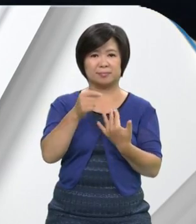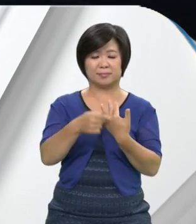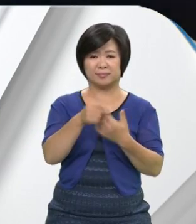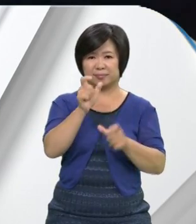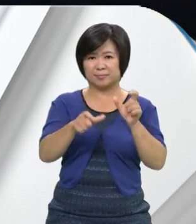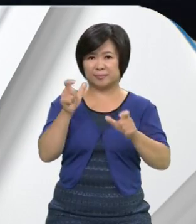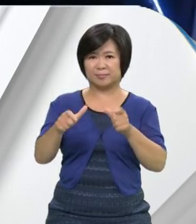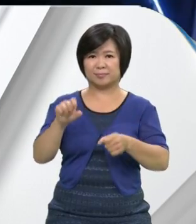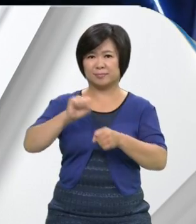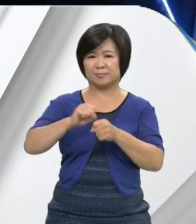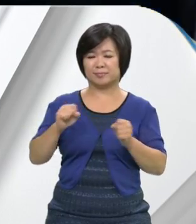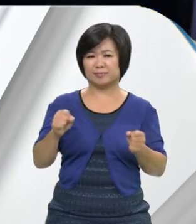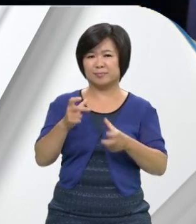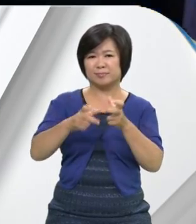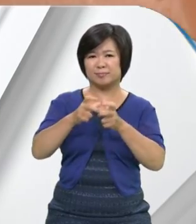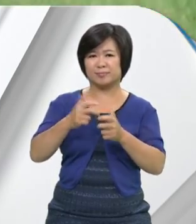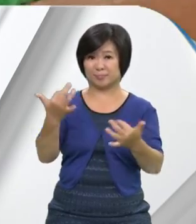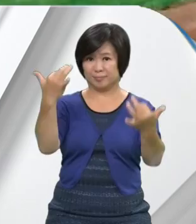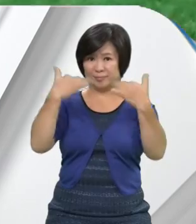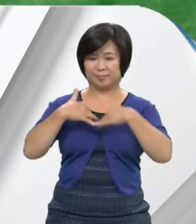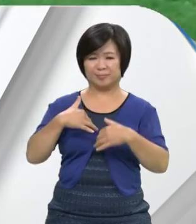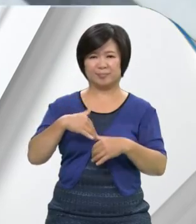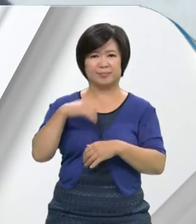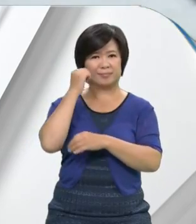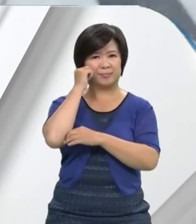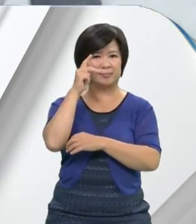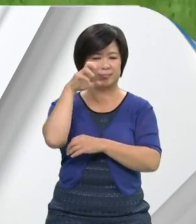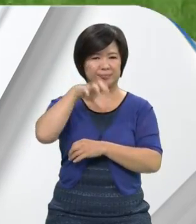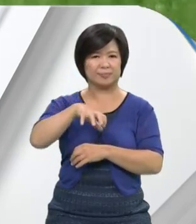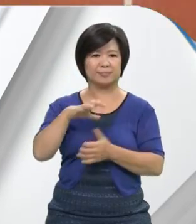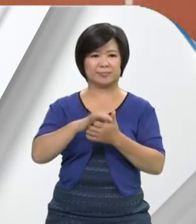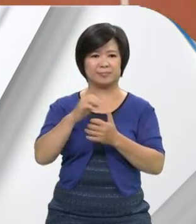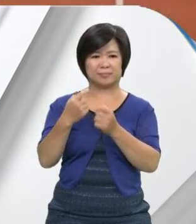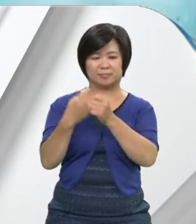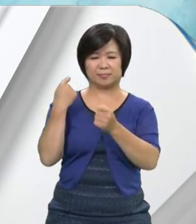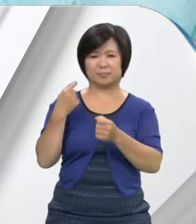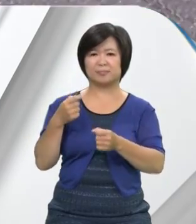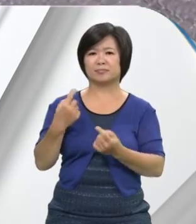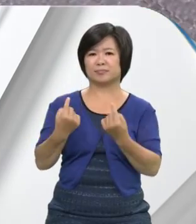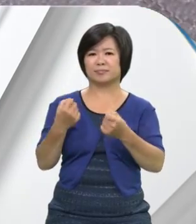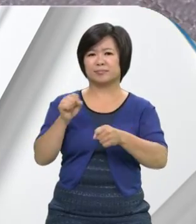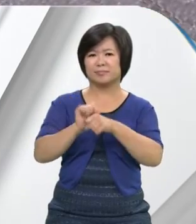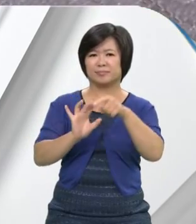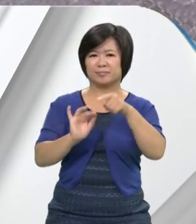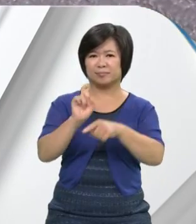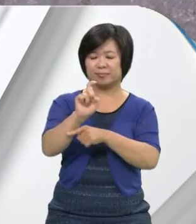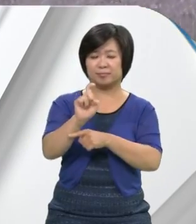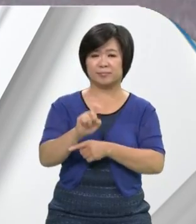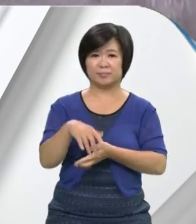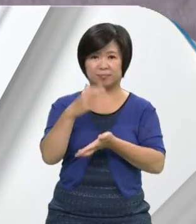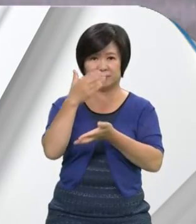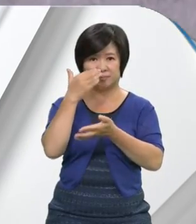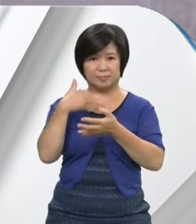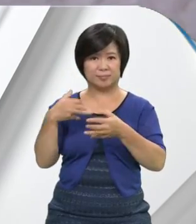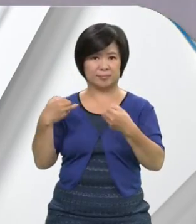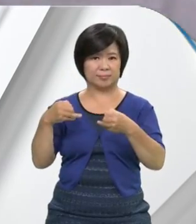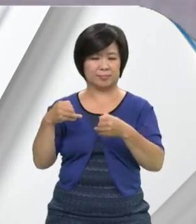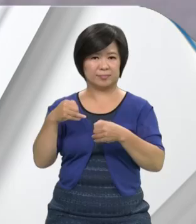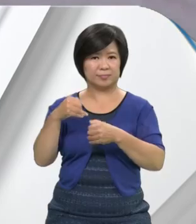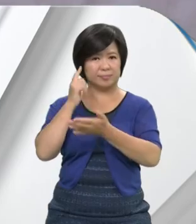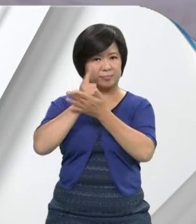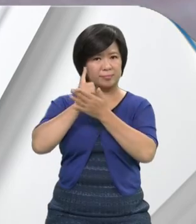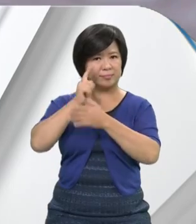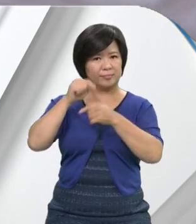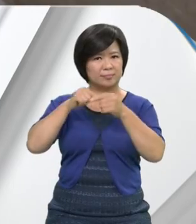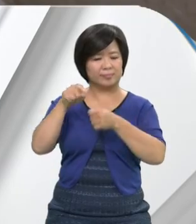来到台湾，饭店业者出房的每笔空年空气加出来一上卡加。 那在餐饮的业绩部分，每日平均都会